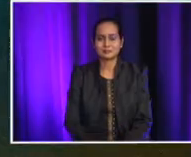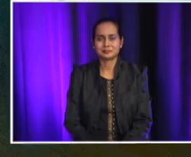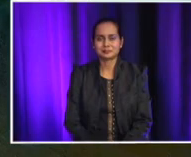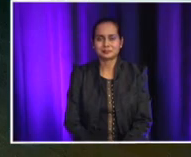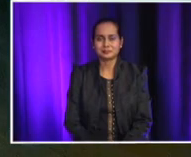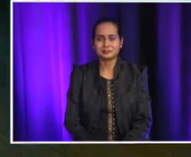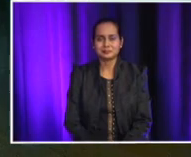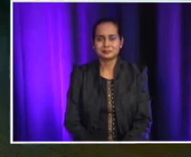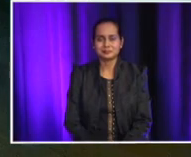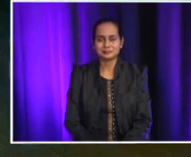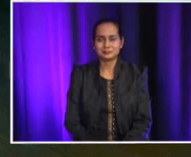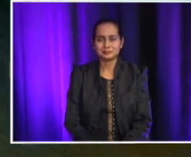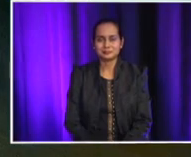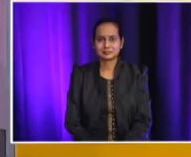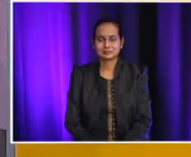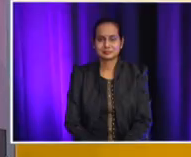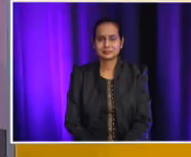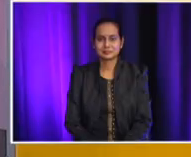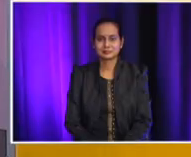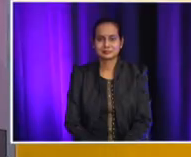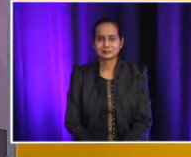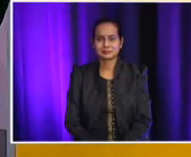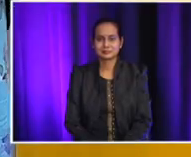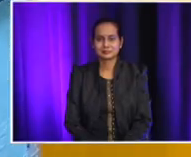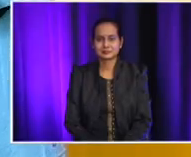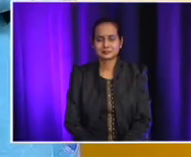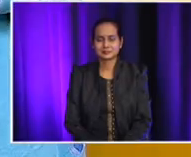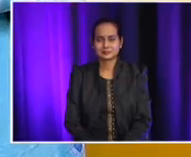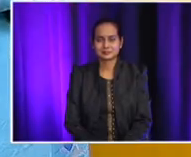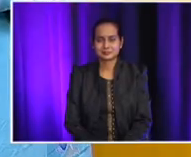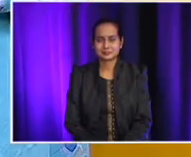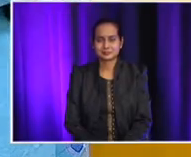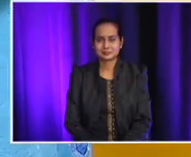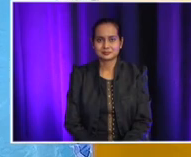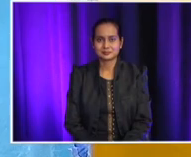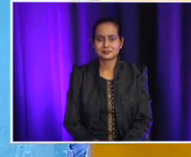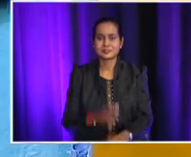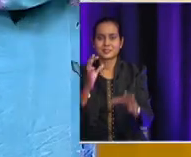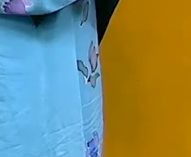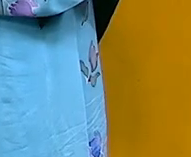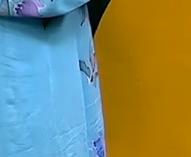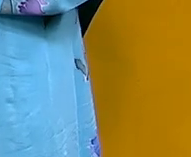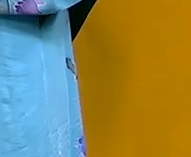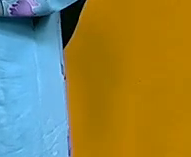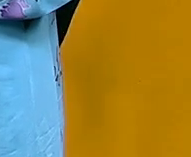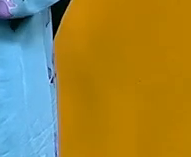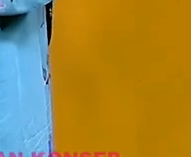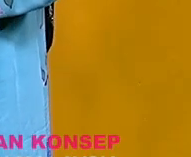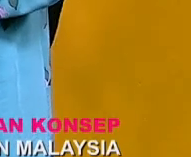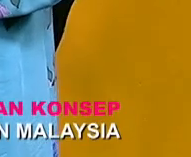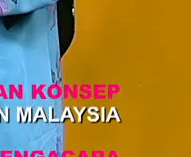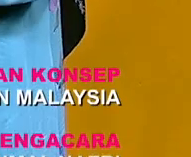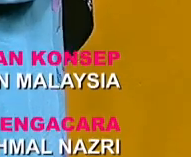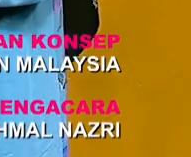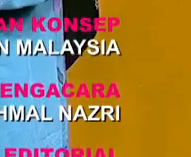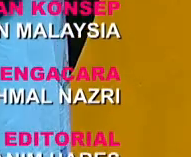kalau ada jarumnya patah Jangan disimpan di dalam peti kalau ada silap dan salah Janganlah akan